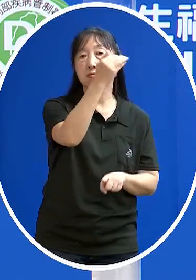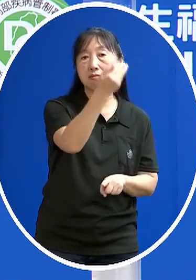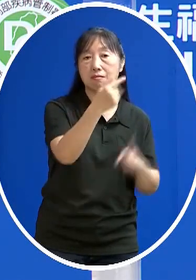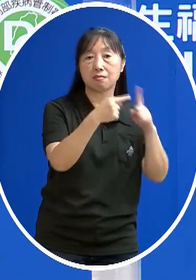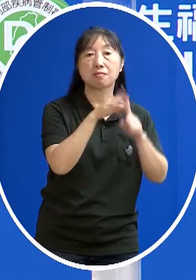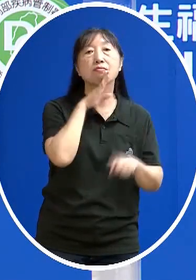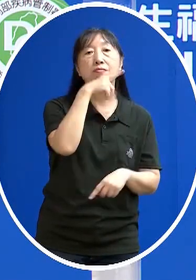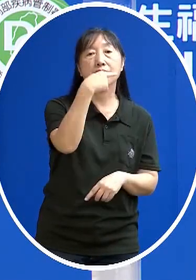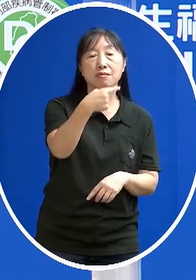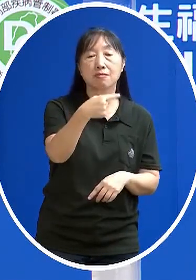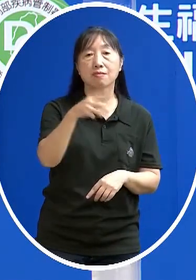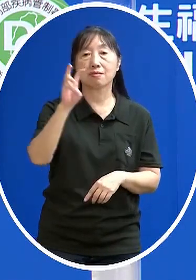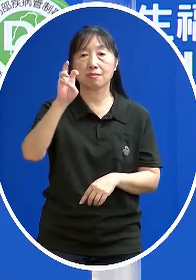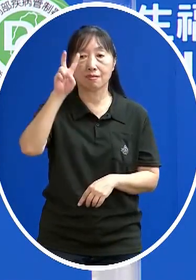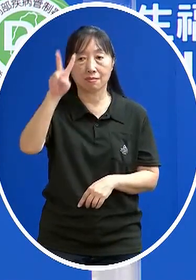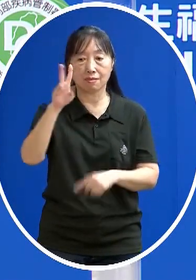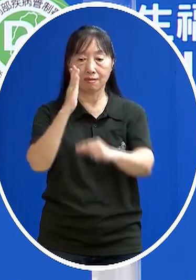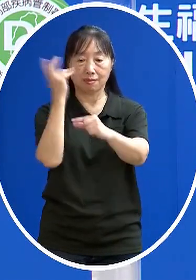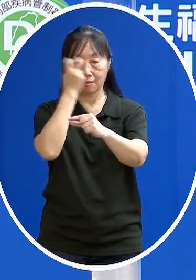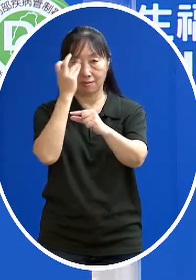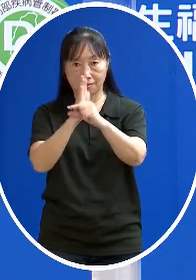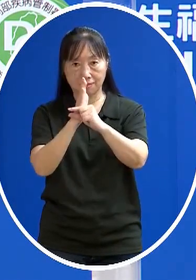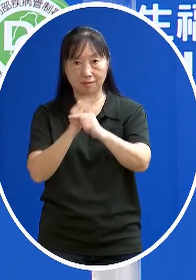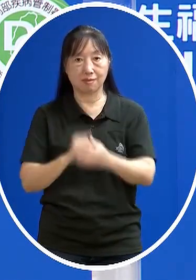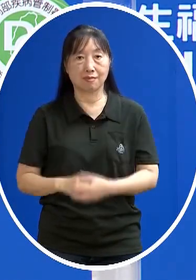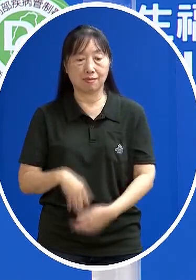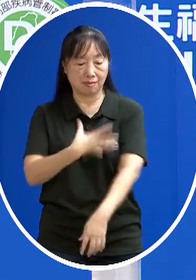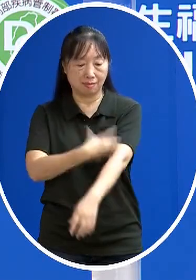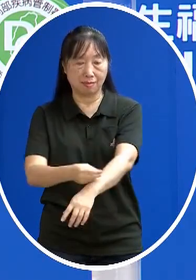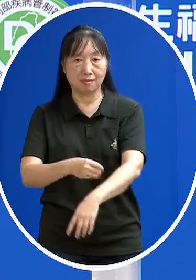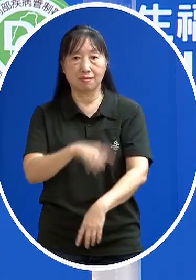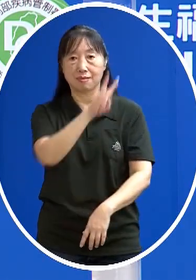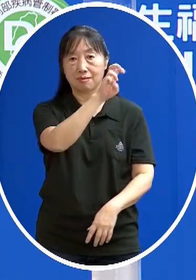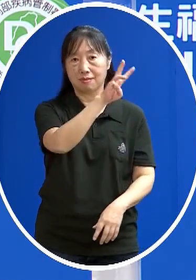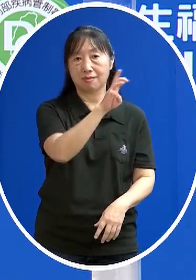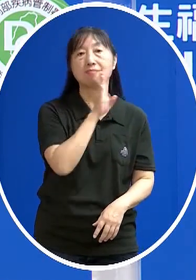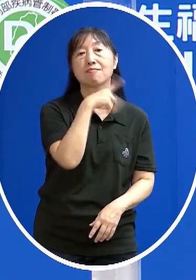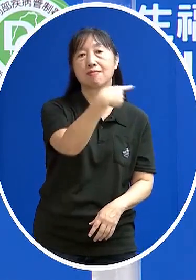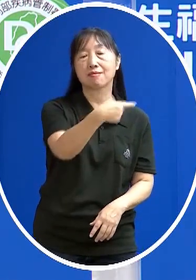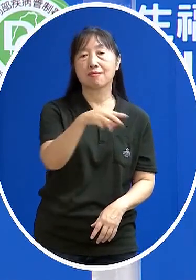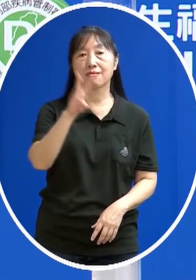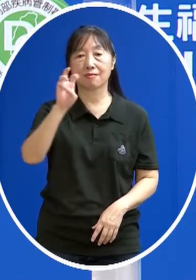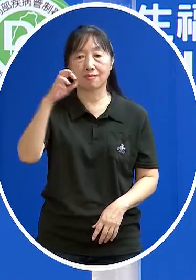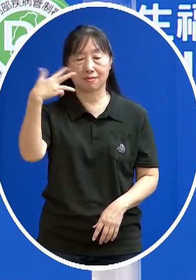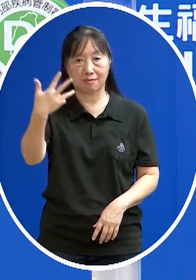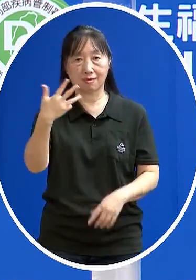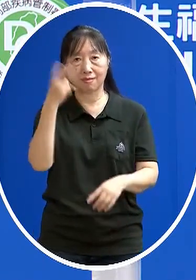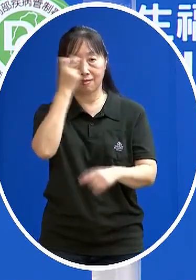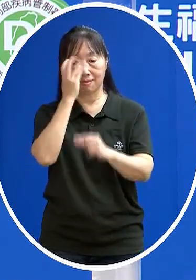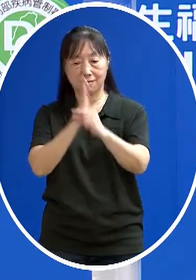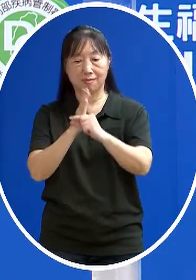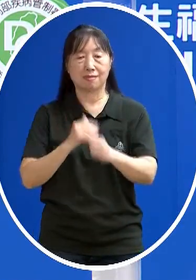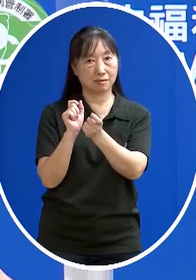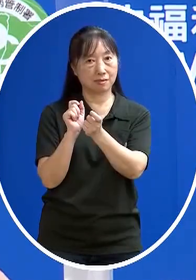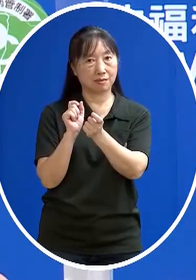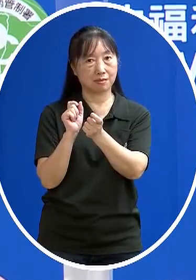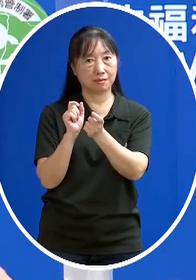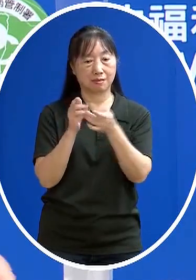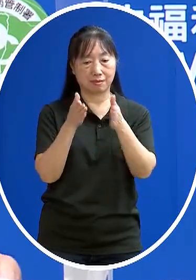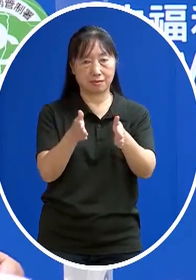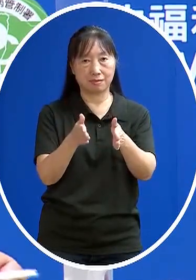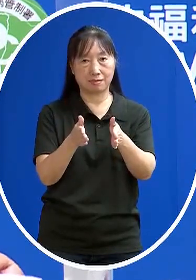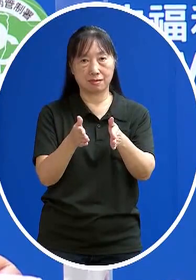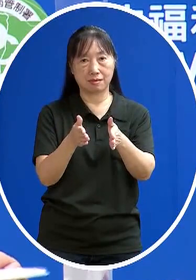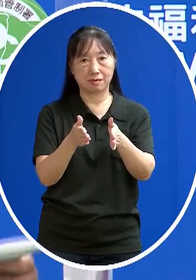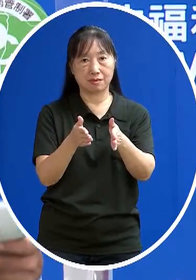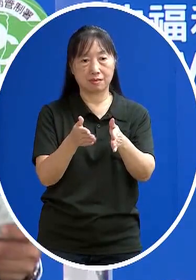阴性，那32人检验中，那血清抗体有33人是阴性，38人检验中。这个